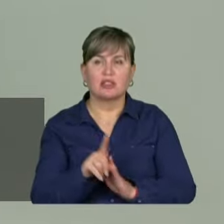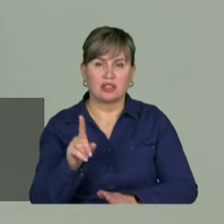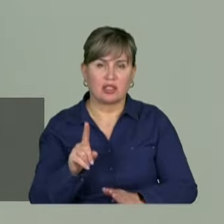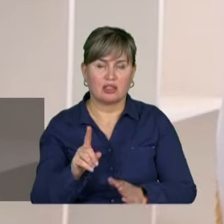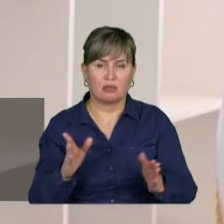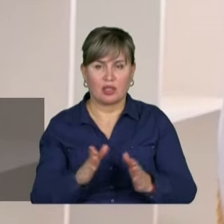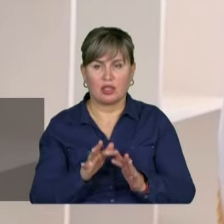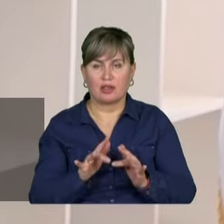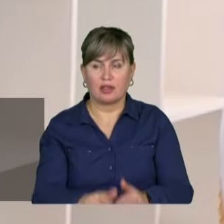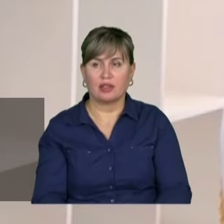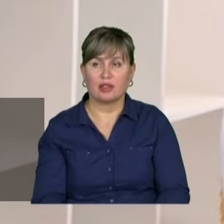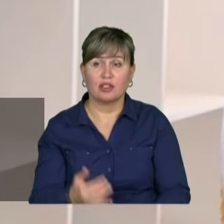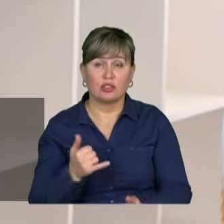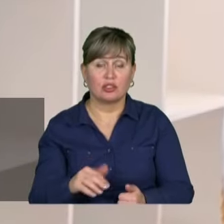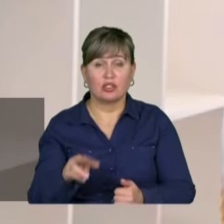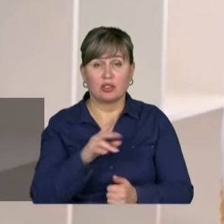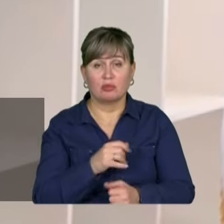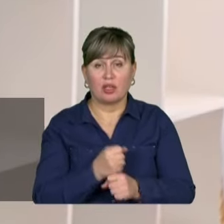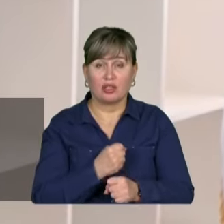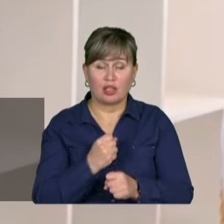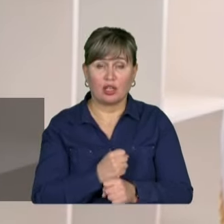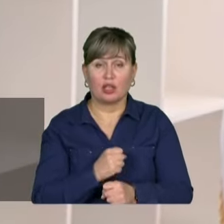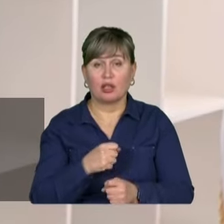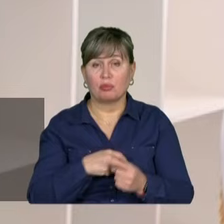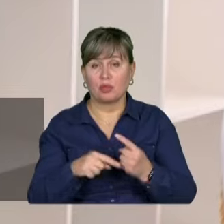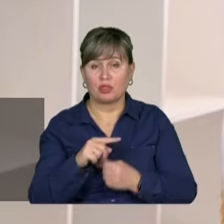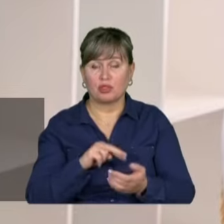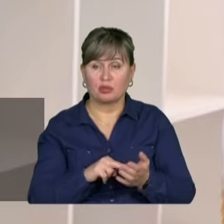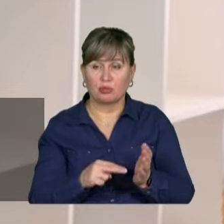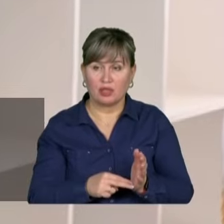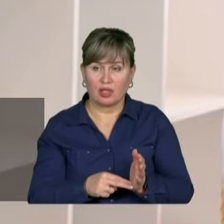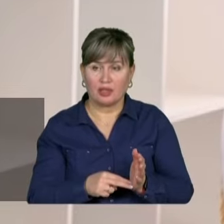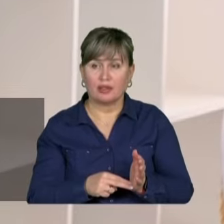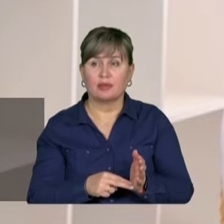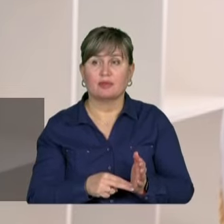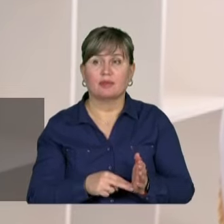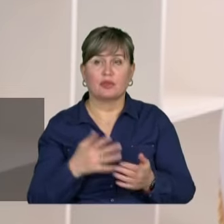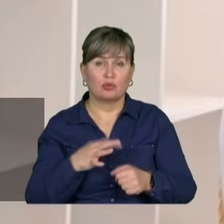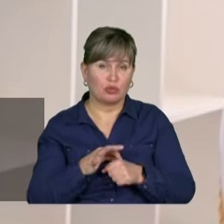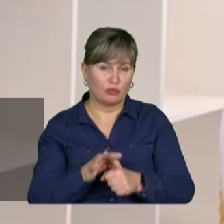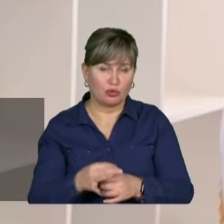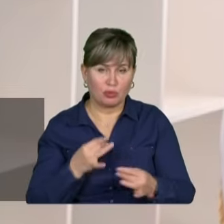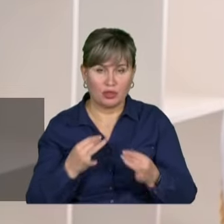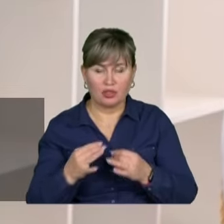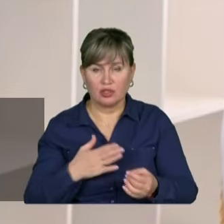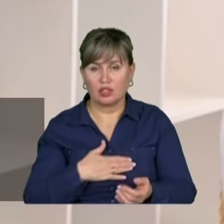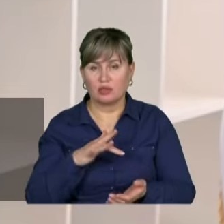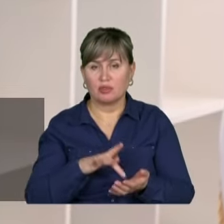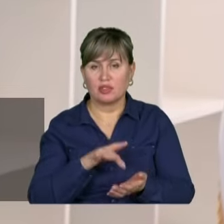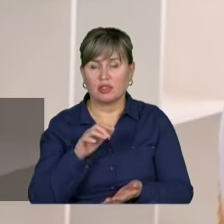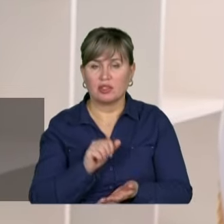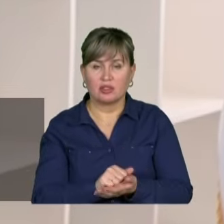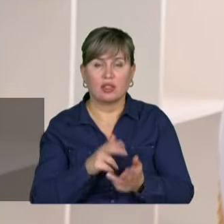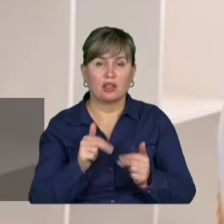дела. И сейчас мы как раз вот с ней отработали бизнес-план, уже ведем переговоры с нашим центром занятости,